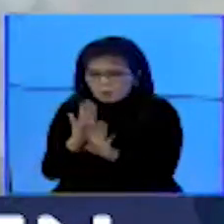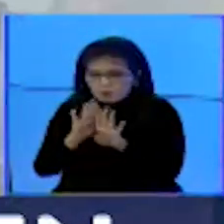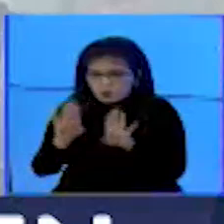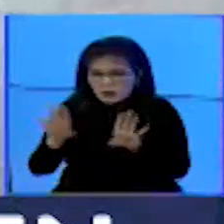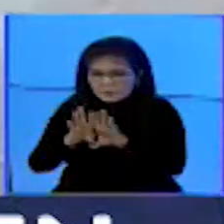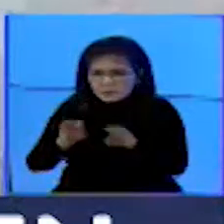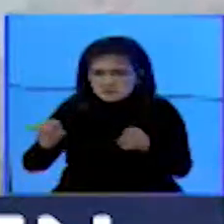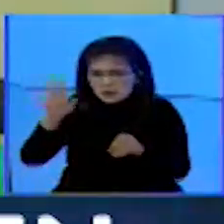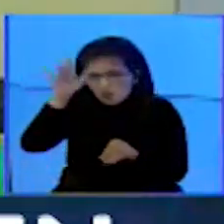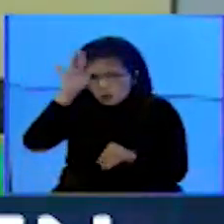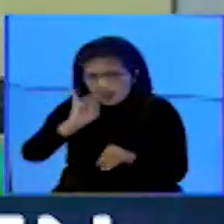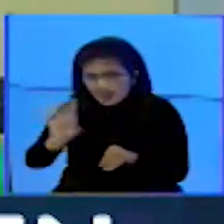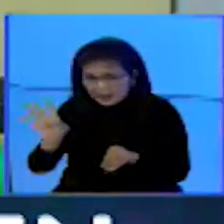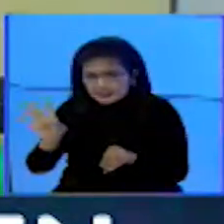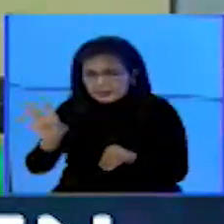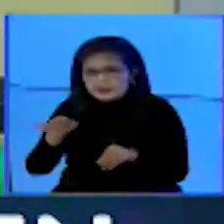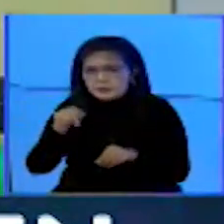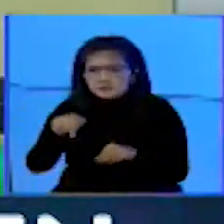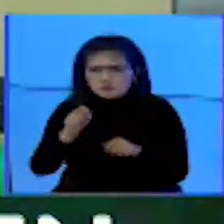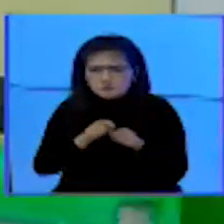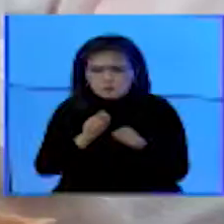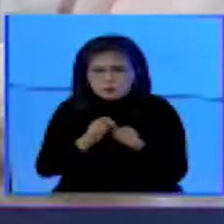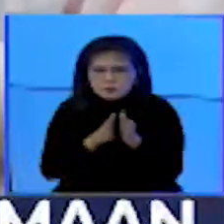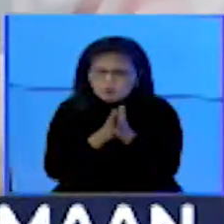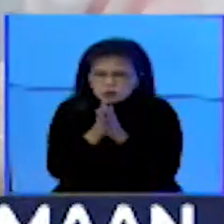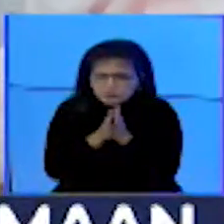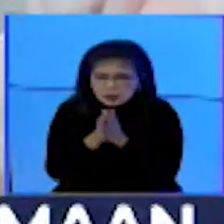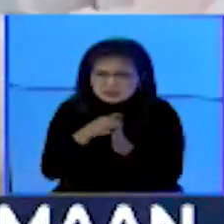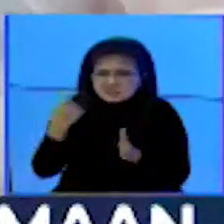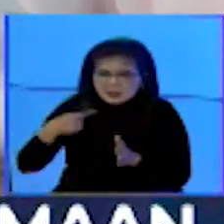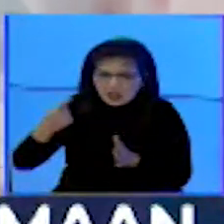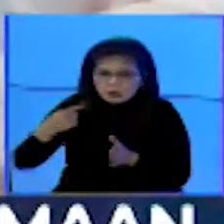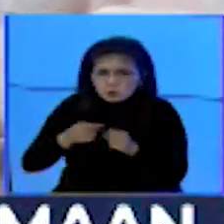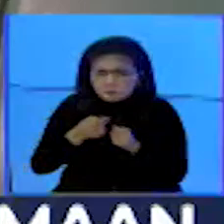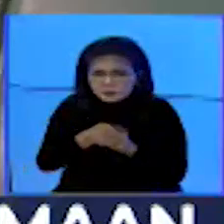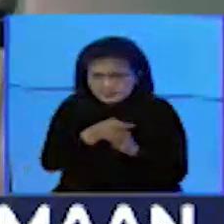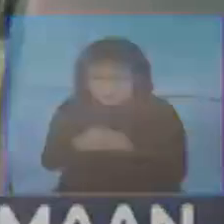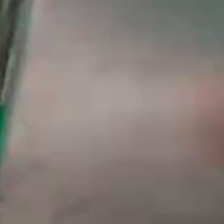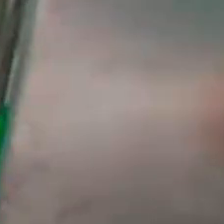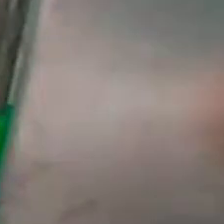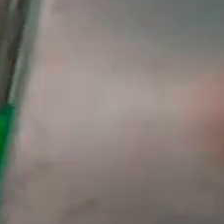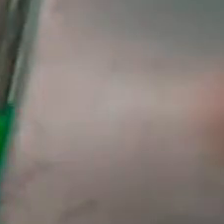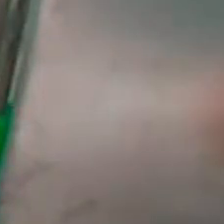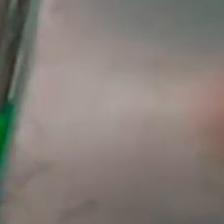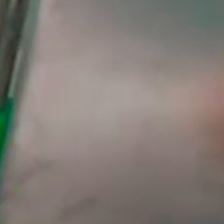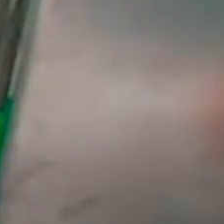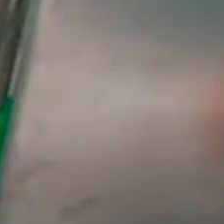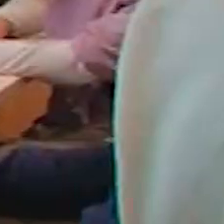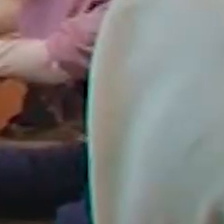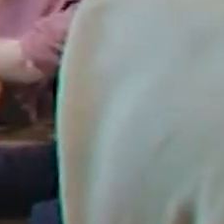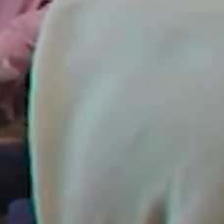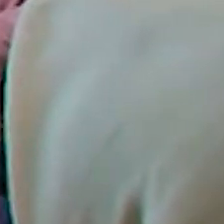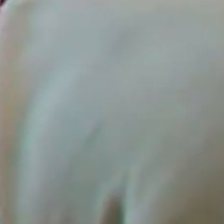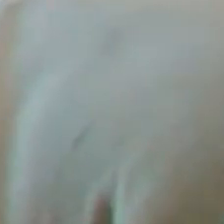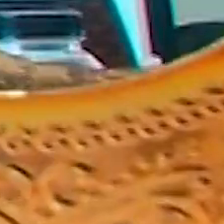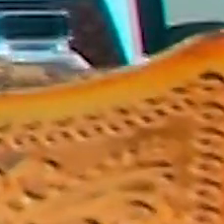pekerjaan. Dan kalimat ini yang menjadikan motivasi saya untuk berbisnis dan tetap menerapkan apa-apa yang ada di pondok.